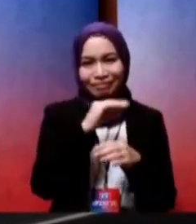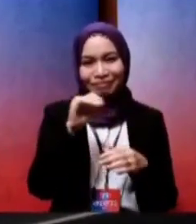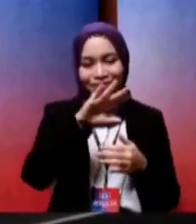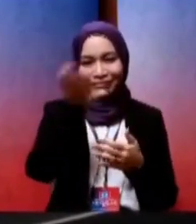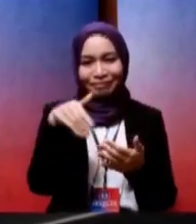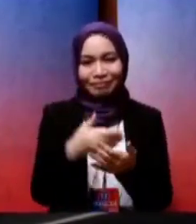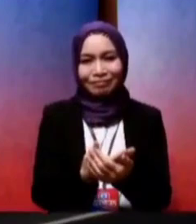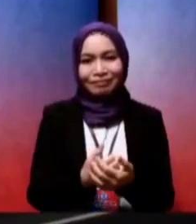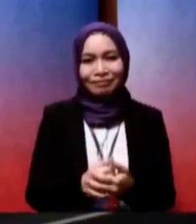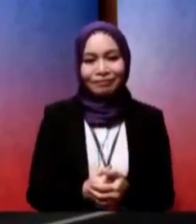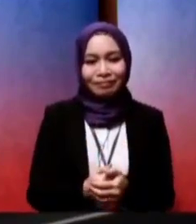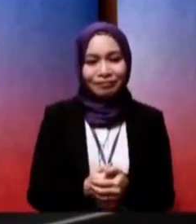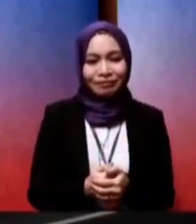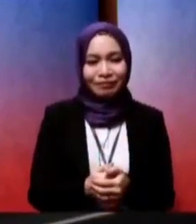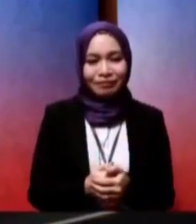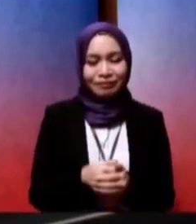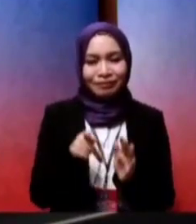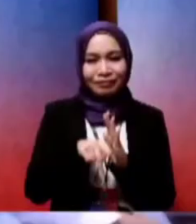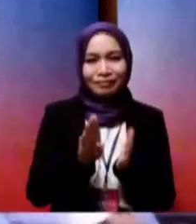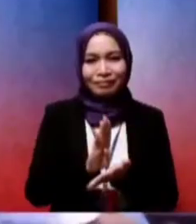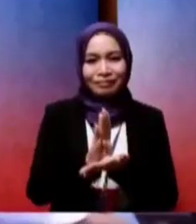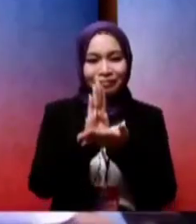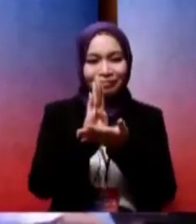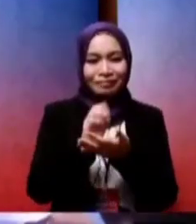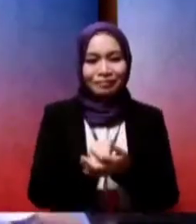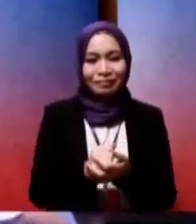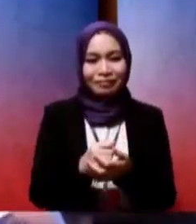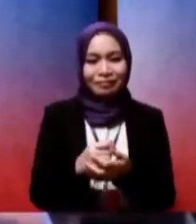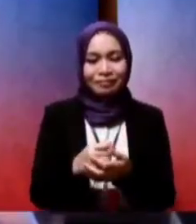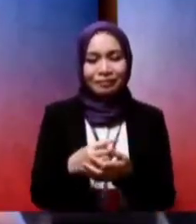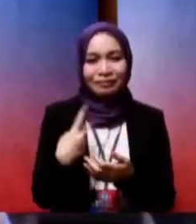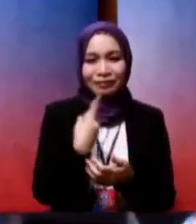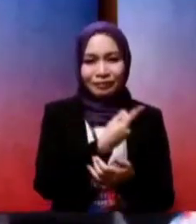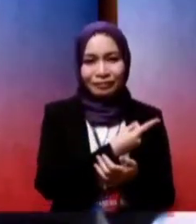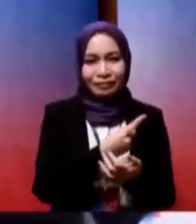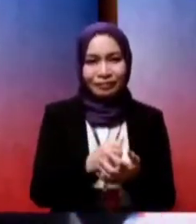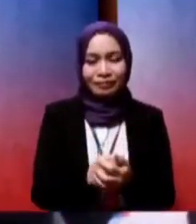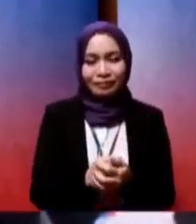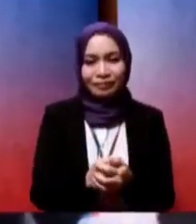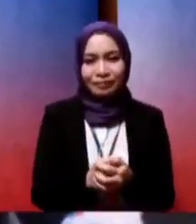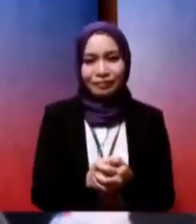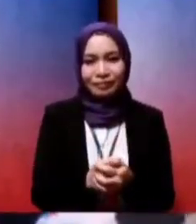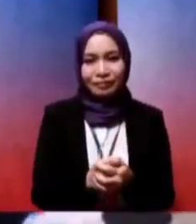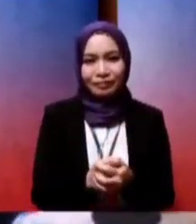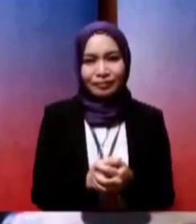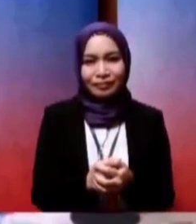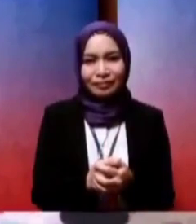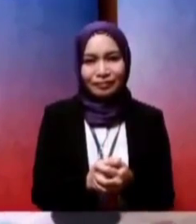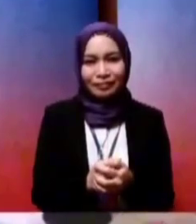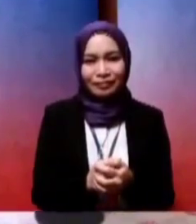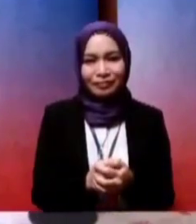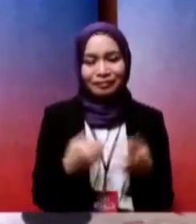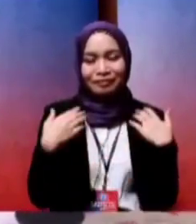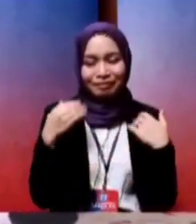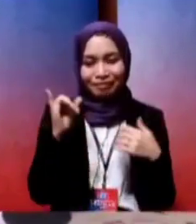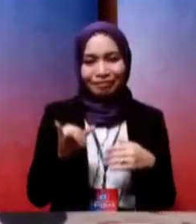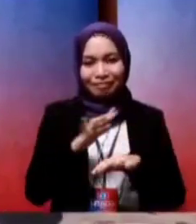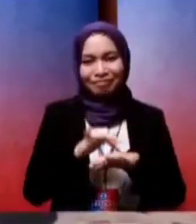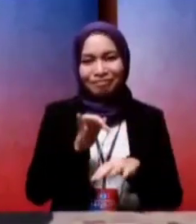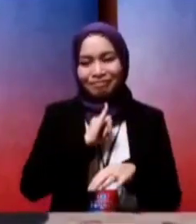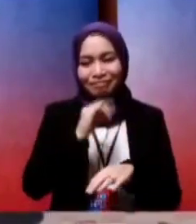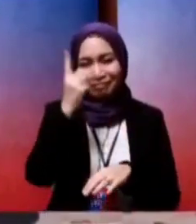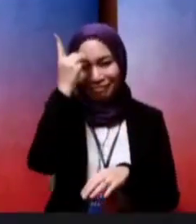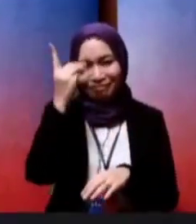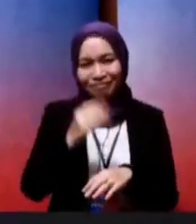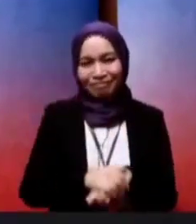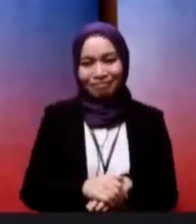dan muda yang panggil saya Dat Mungkin dia dah lama saya tak berucap kan semua yang bersama